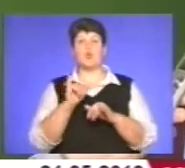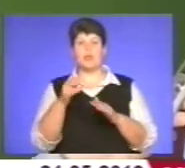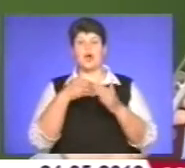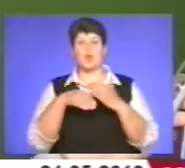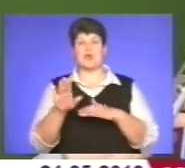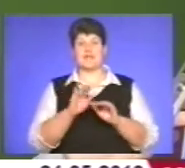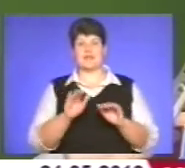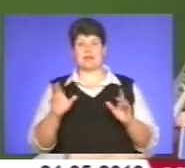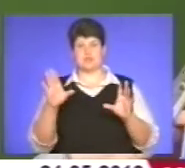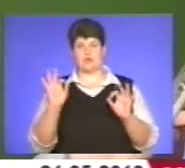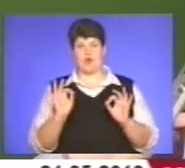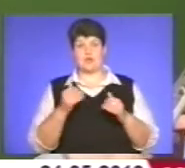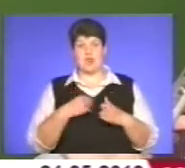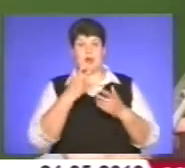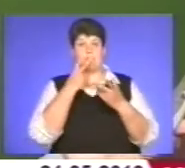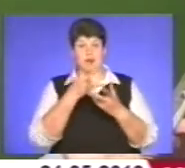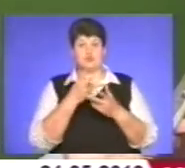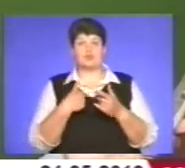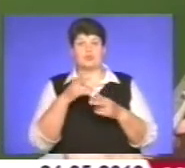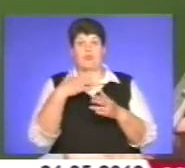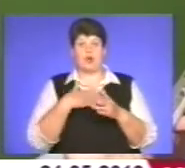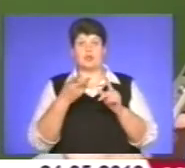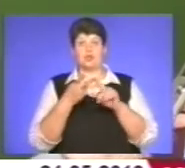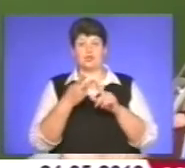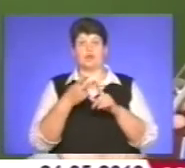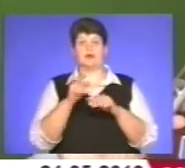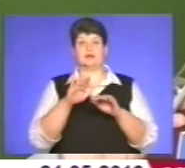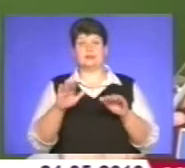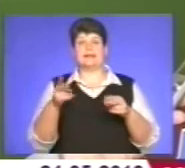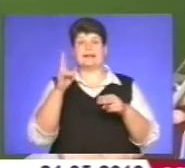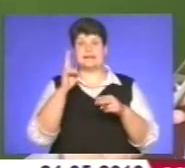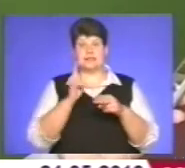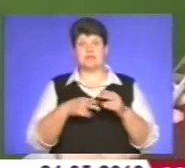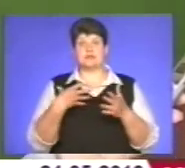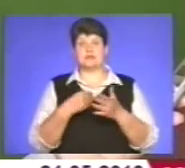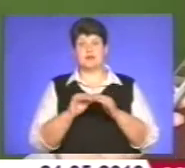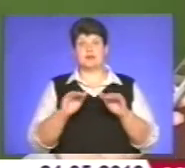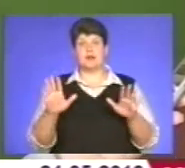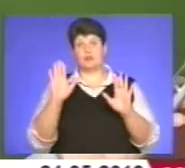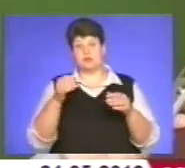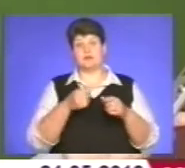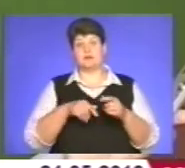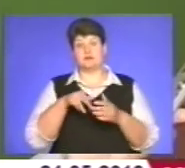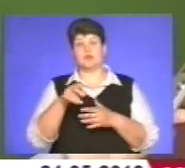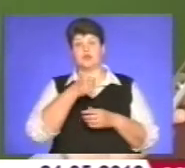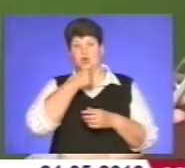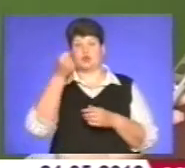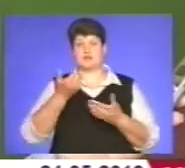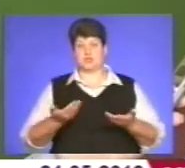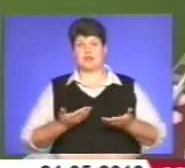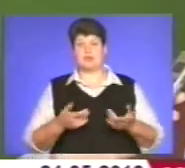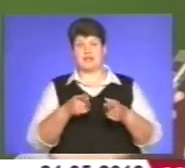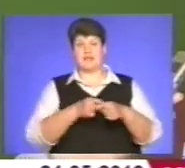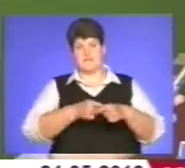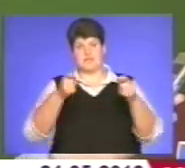От я зараз бачу, що моя друга дитина завершила свій дитячий розвиток і буде йти дорослим життям. Тобто перед нею зараз відкриті